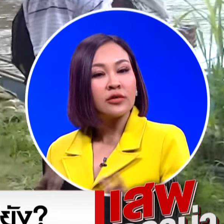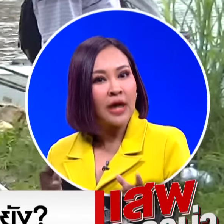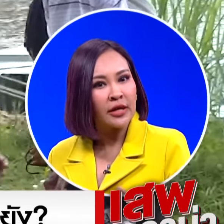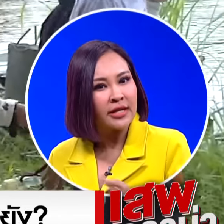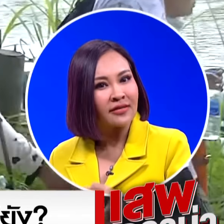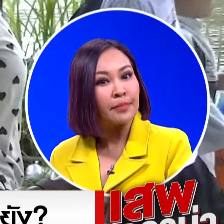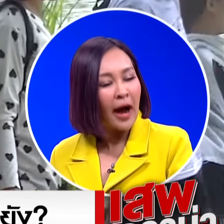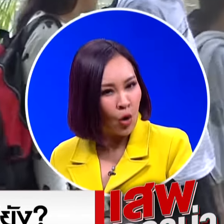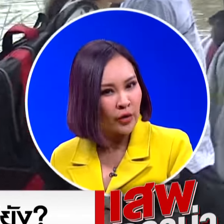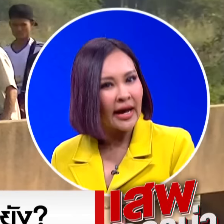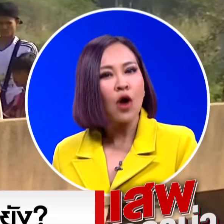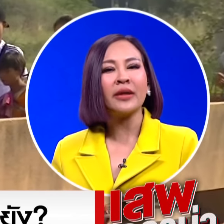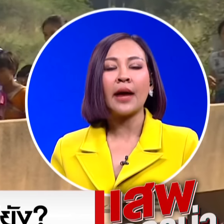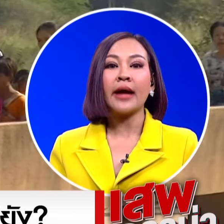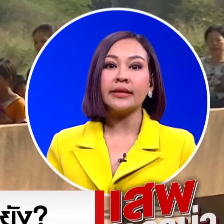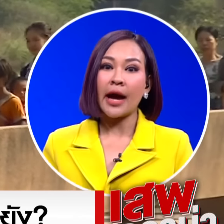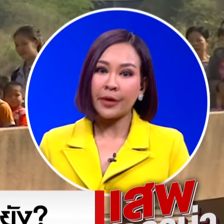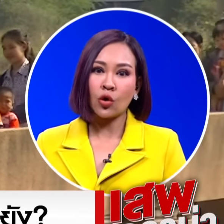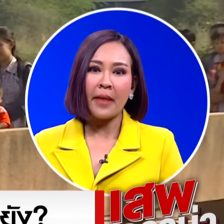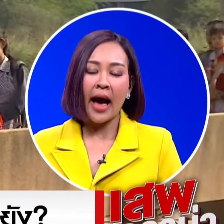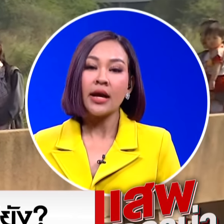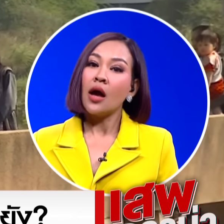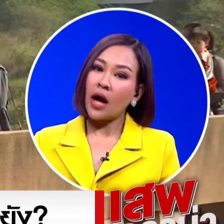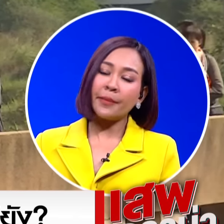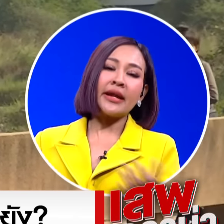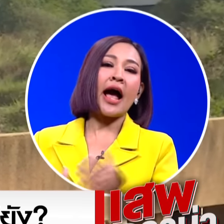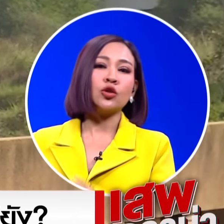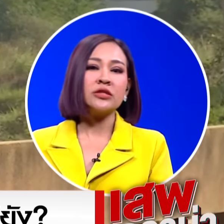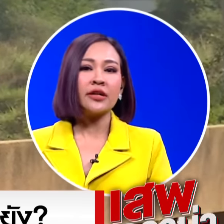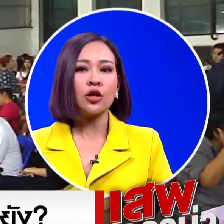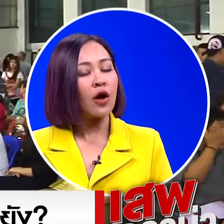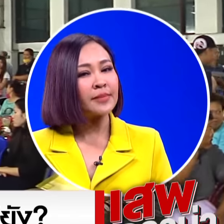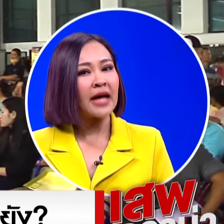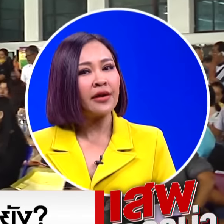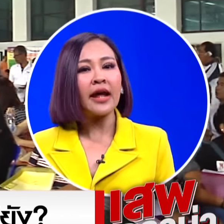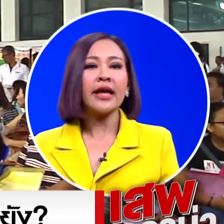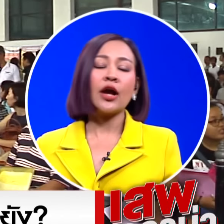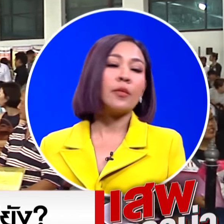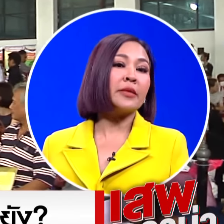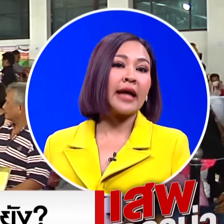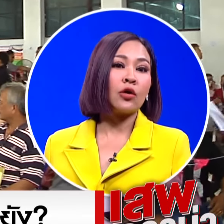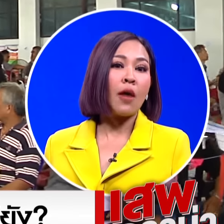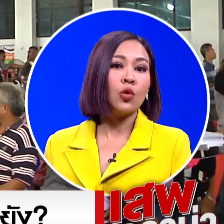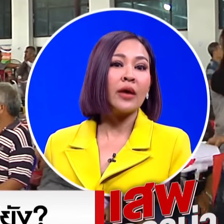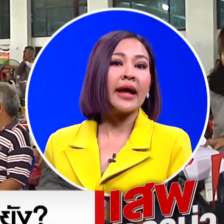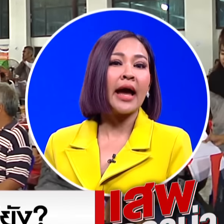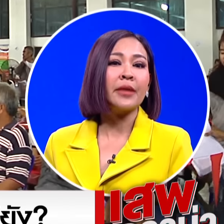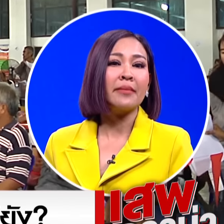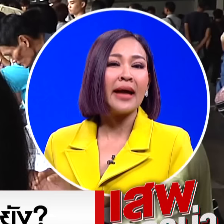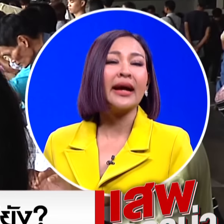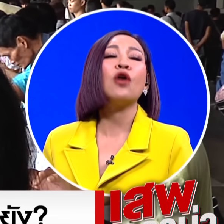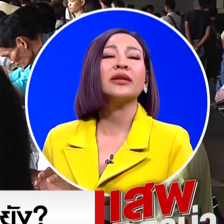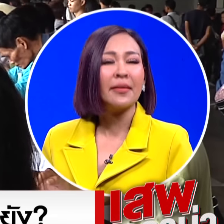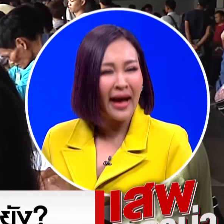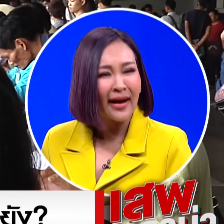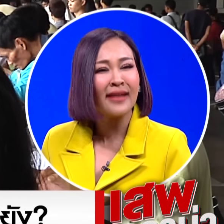มคิดของเจ้าหน้าที่รัฐบางคนเข้ามาทำงานอย่างผิดกฎหมายเกิดปัญหาทุจริตคอร์รัปชันรัฐเองก็ไม่มีฐานข้อมูลว่าแรงงานเมียน